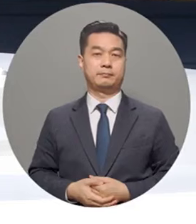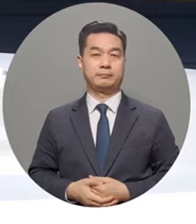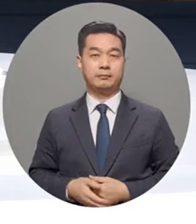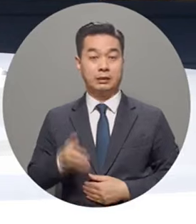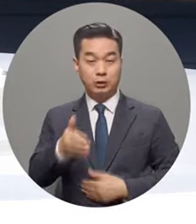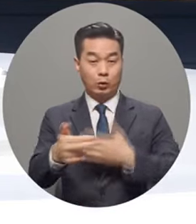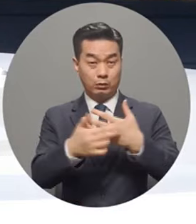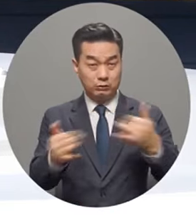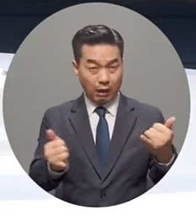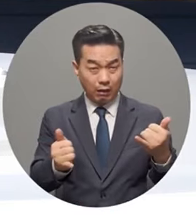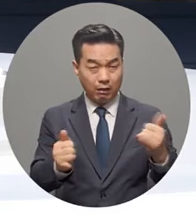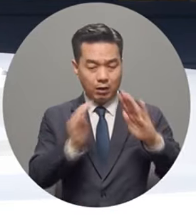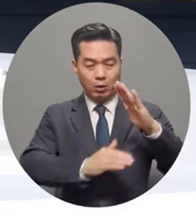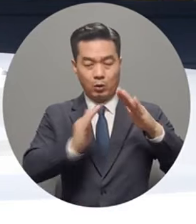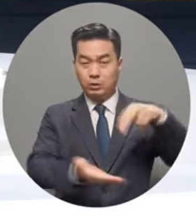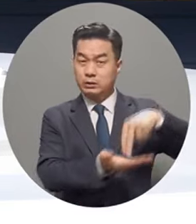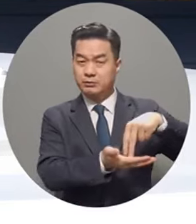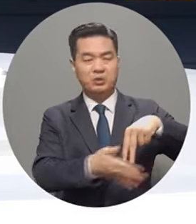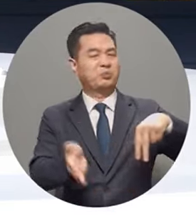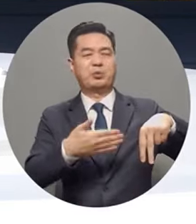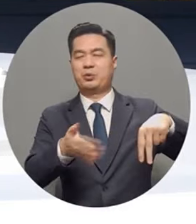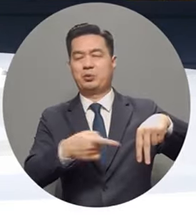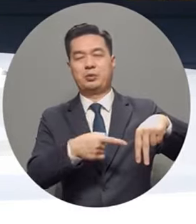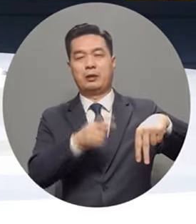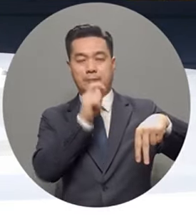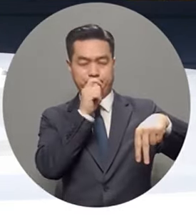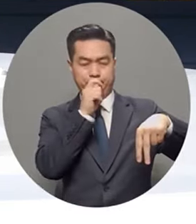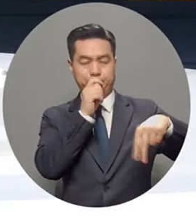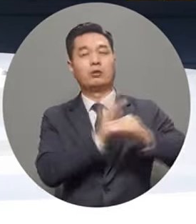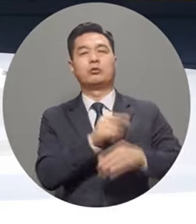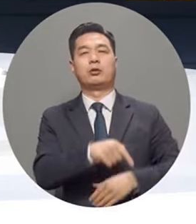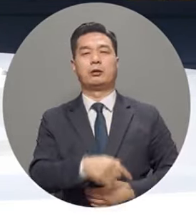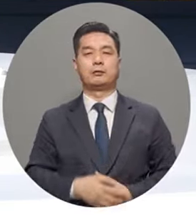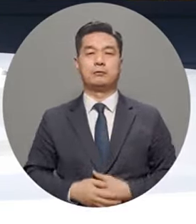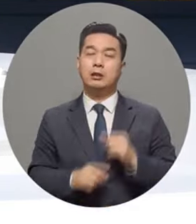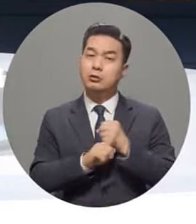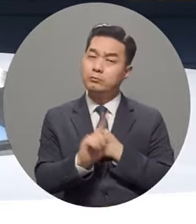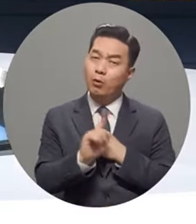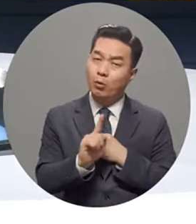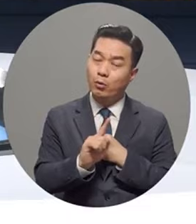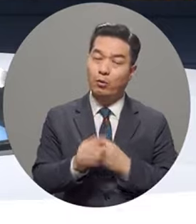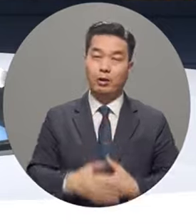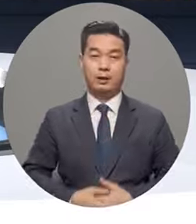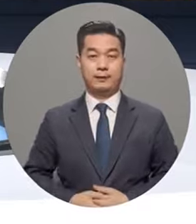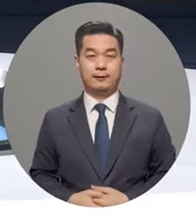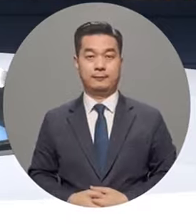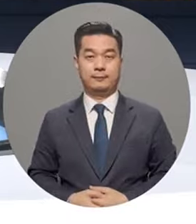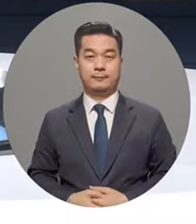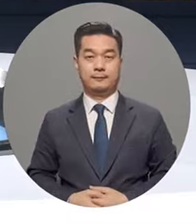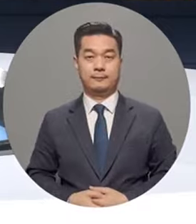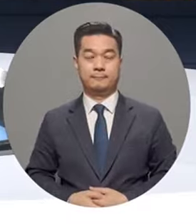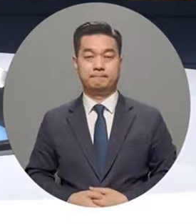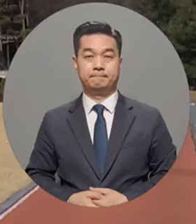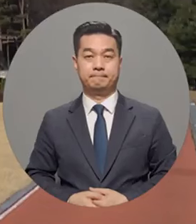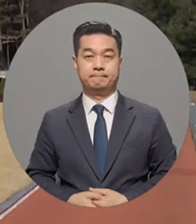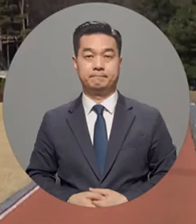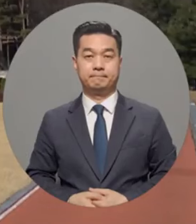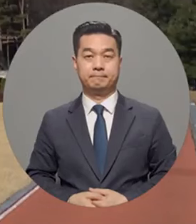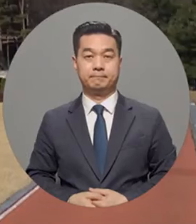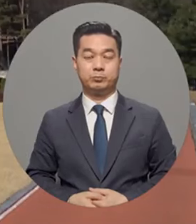전공의들은 아무런 공식 입장을 내지 않은 채 침묵하고 있습니다. 이유가 뭔지 박소희 기자가 취재했습니다.